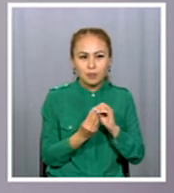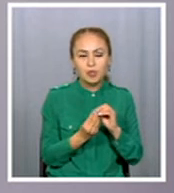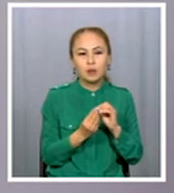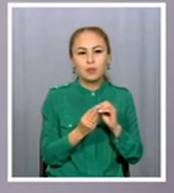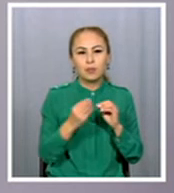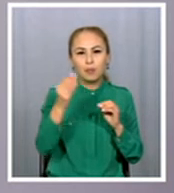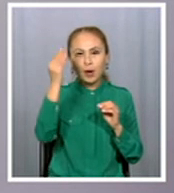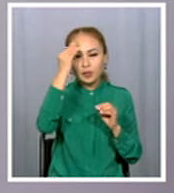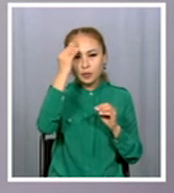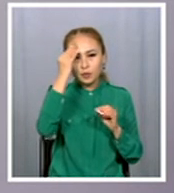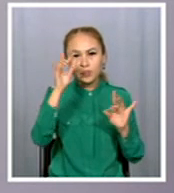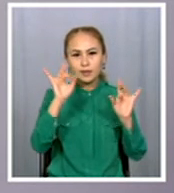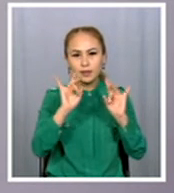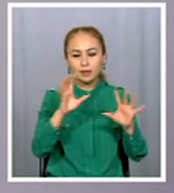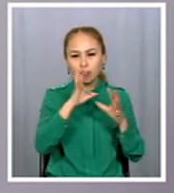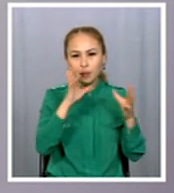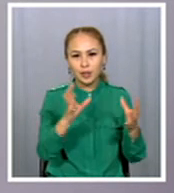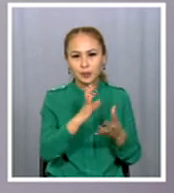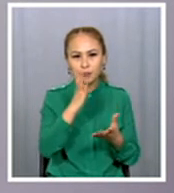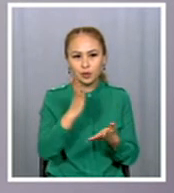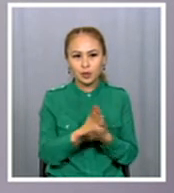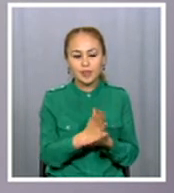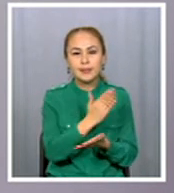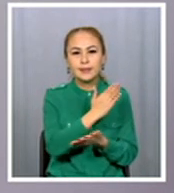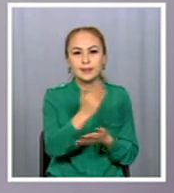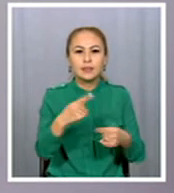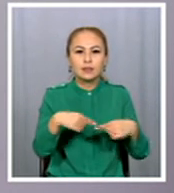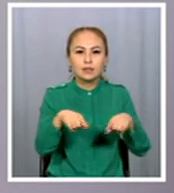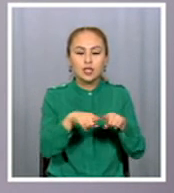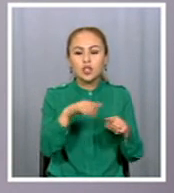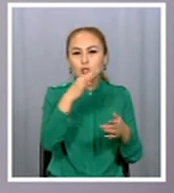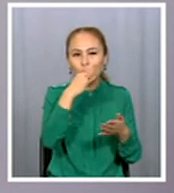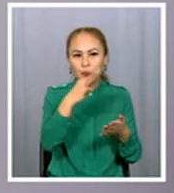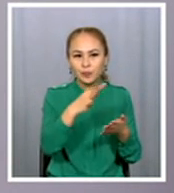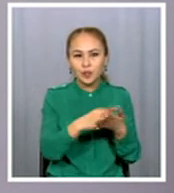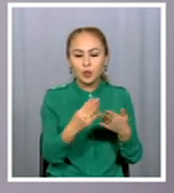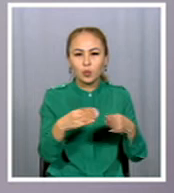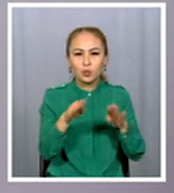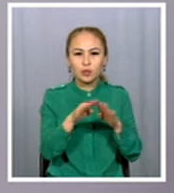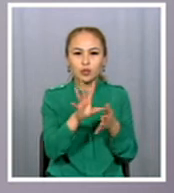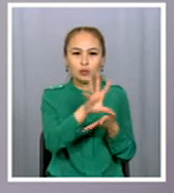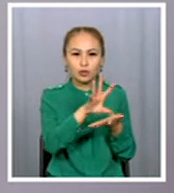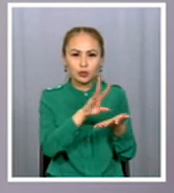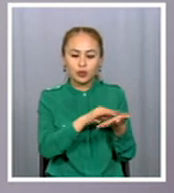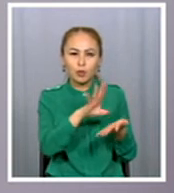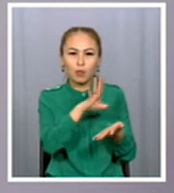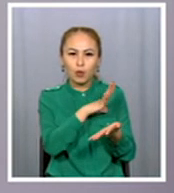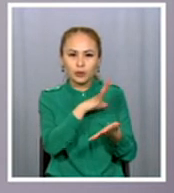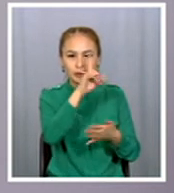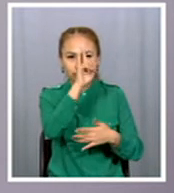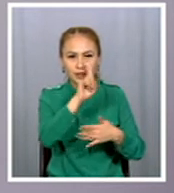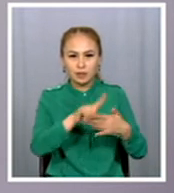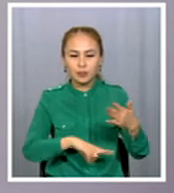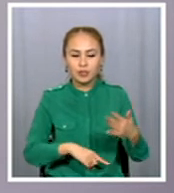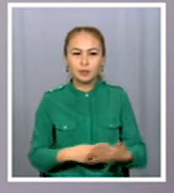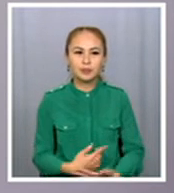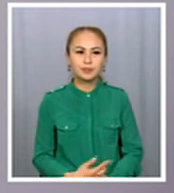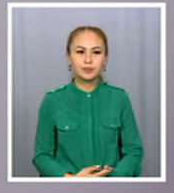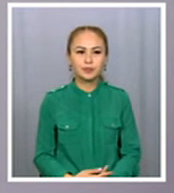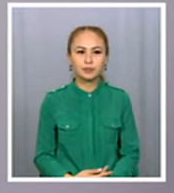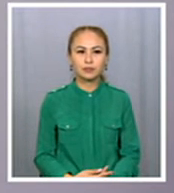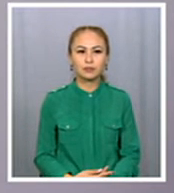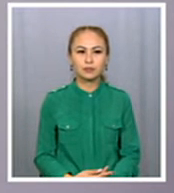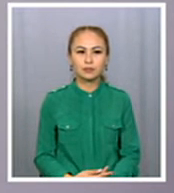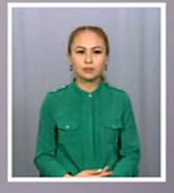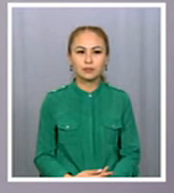сақтап айтып тұр. Сіздердің де жауаптарыңыз осы үлгіде болды деген сенімдемін.